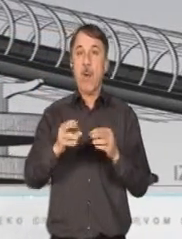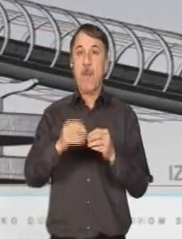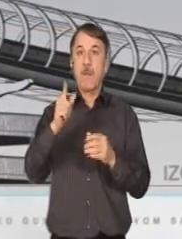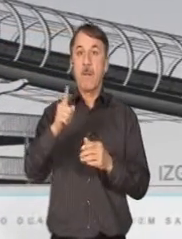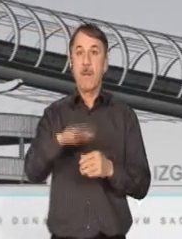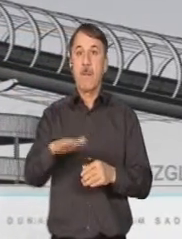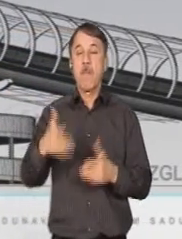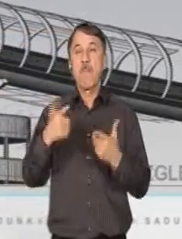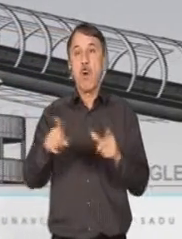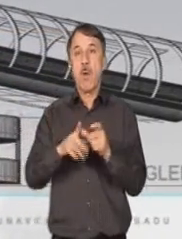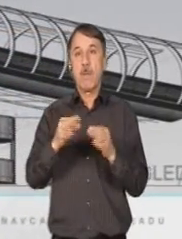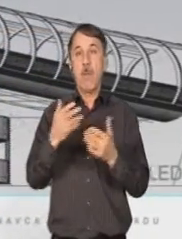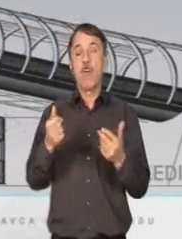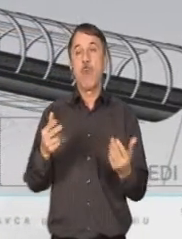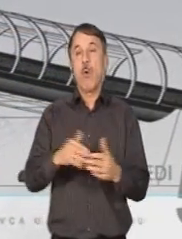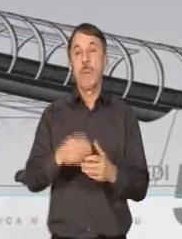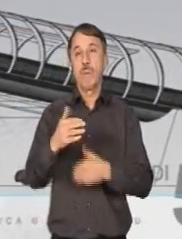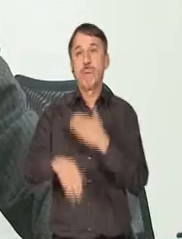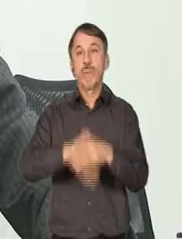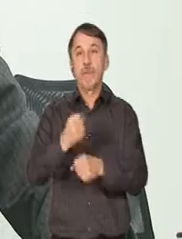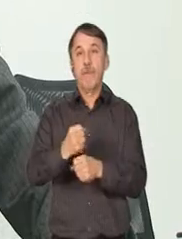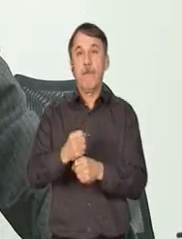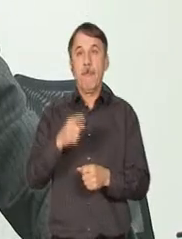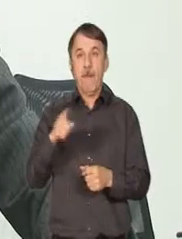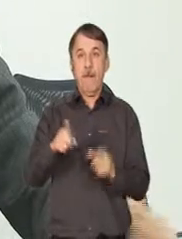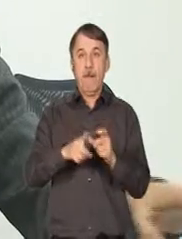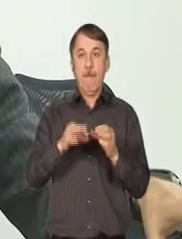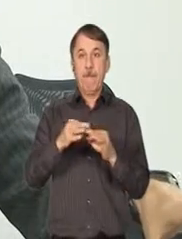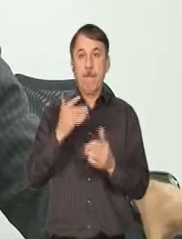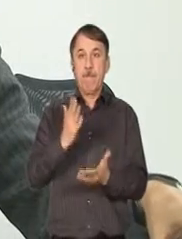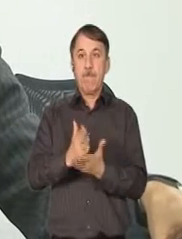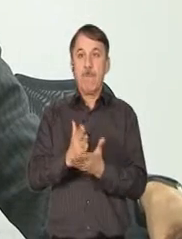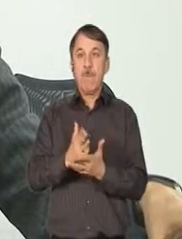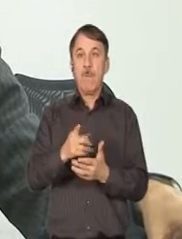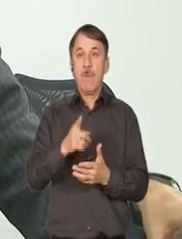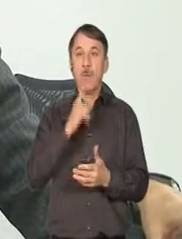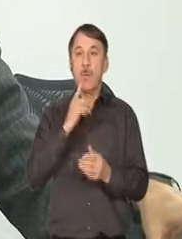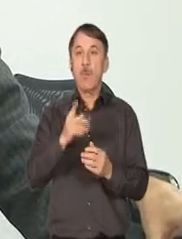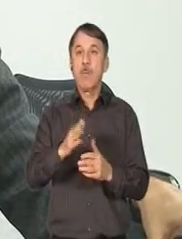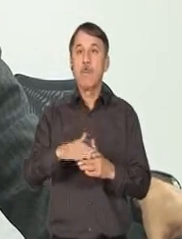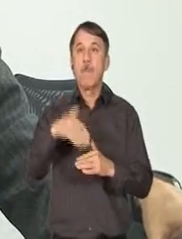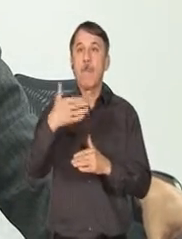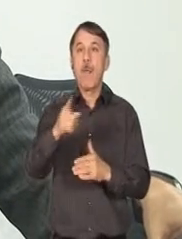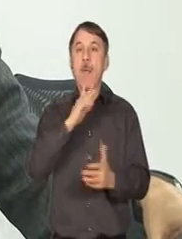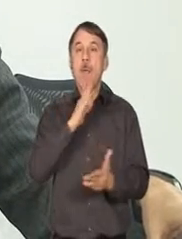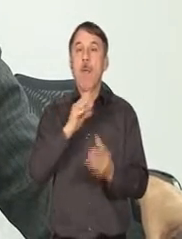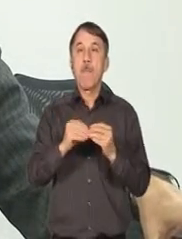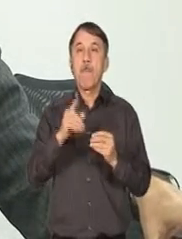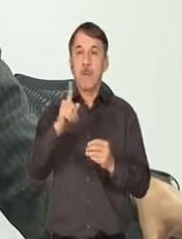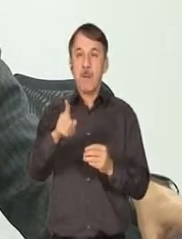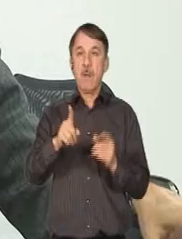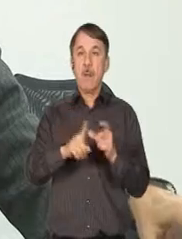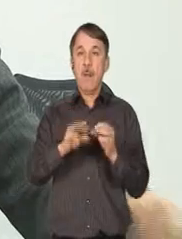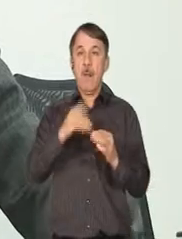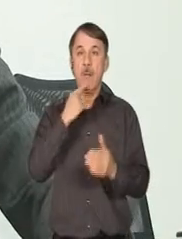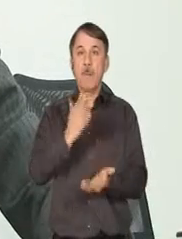bi rečni saobraćaj mogao neometano da se odvija. Rađen je po svim mogućim propisima za izgradnju,